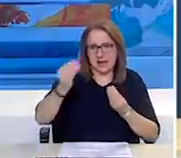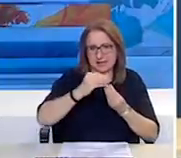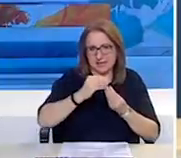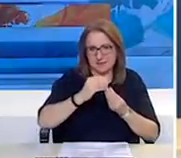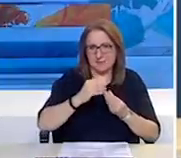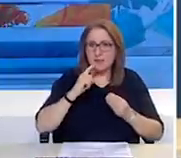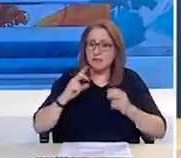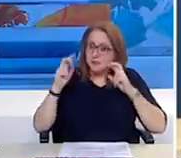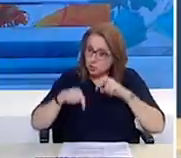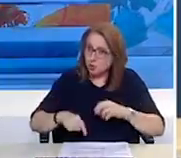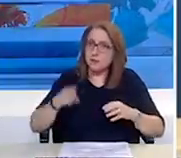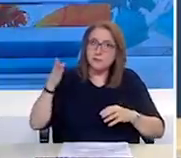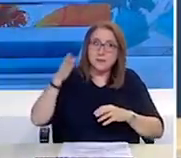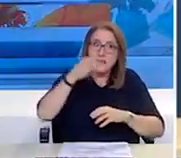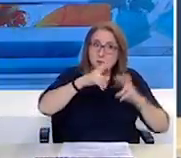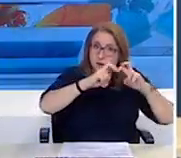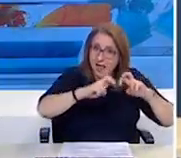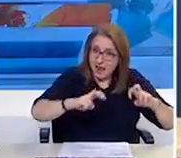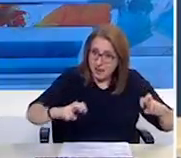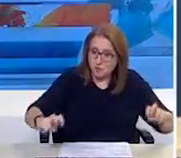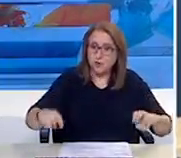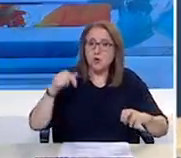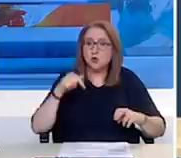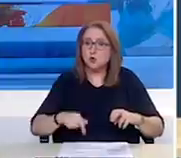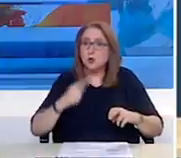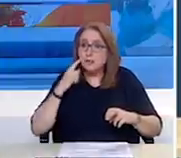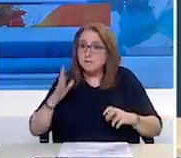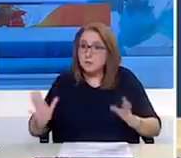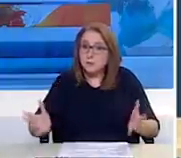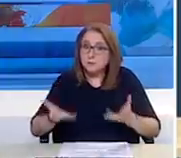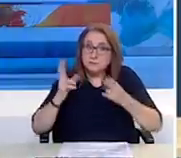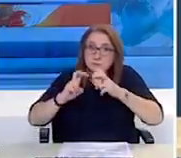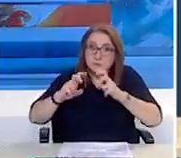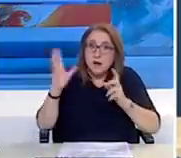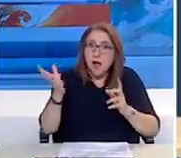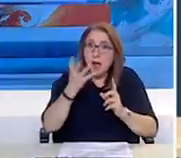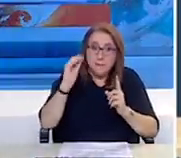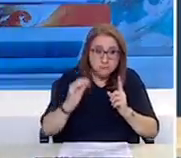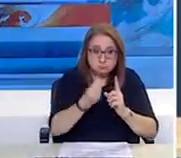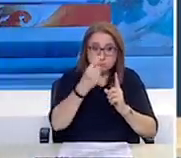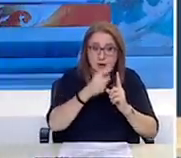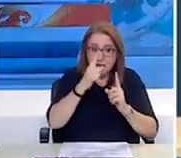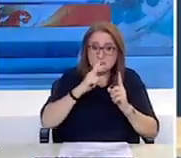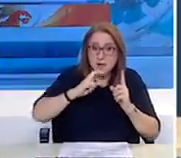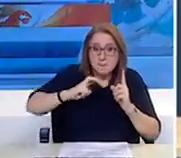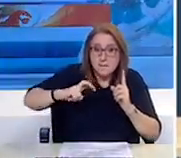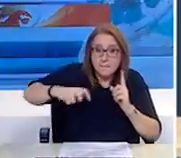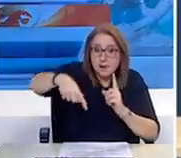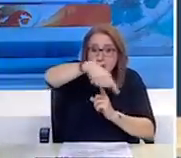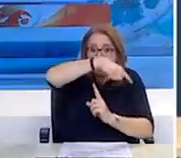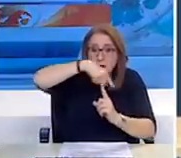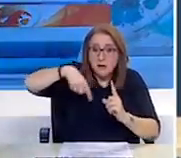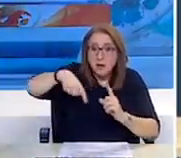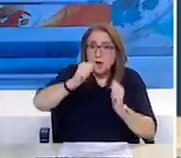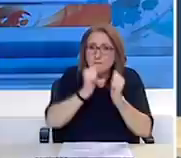έλεγχο, να περιορίζεται η τυχόν διασπορά με εργαλείο την ιχνηλάτηση των επαφών και τον άμεσο όσο κατά δυνατόν έλεγχο και τυχόν βέβαια